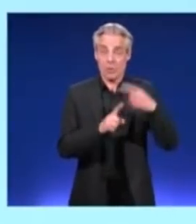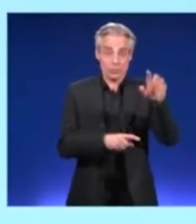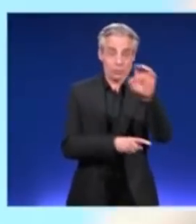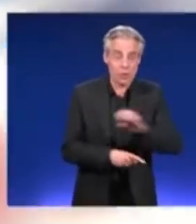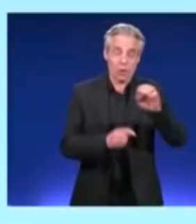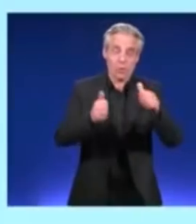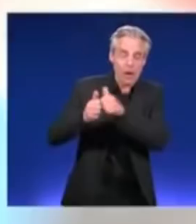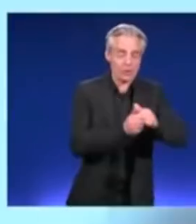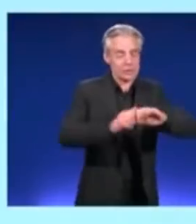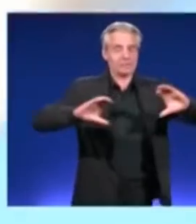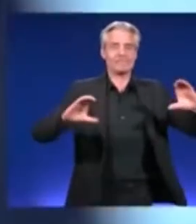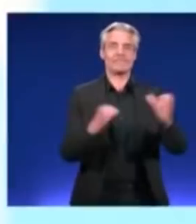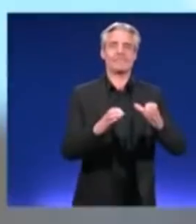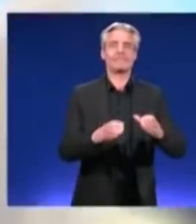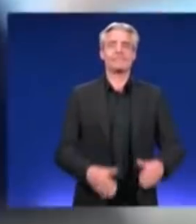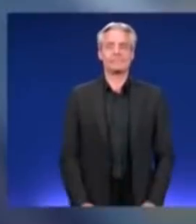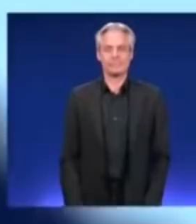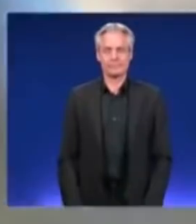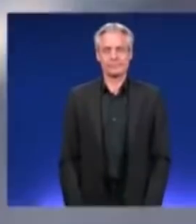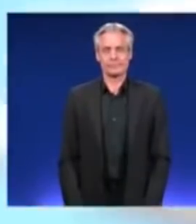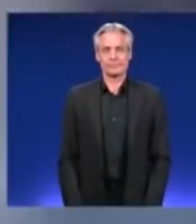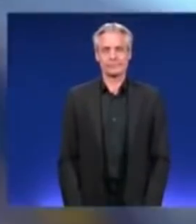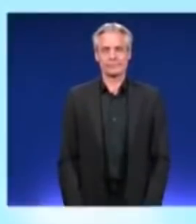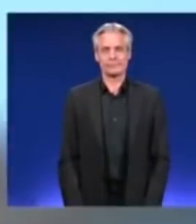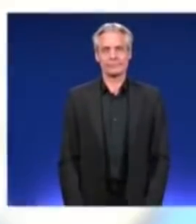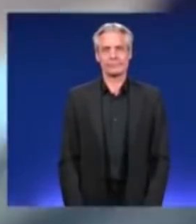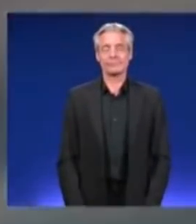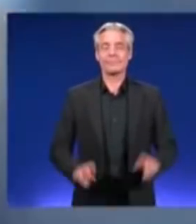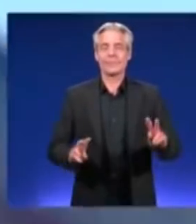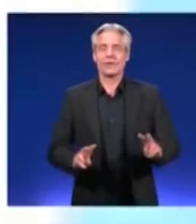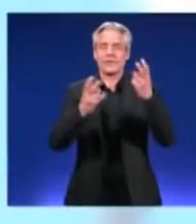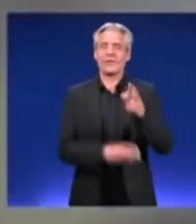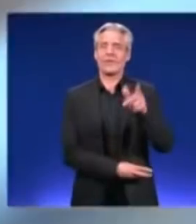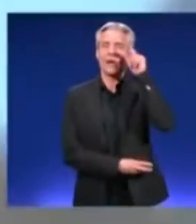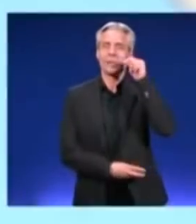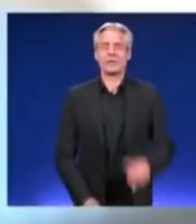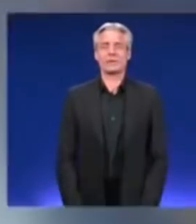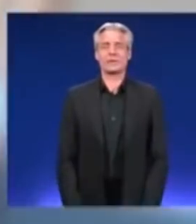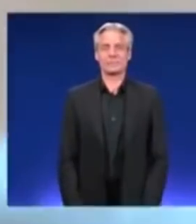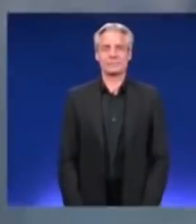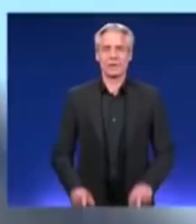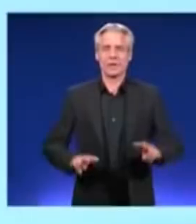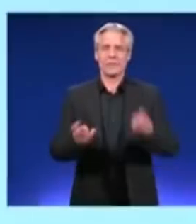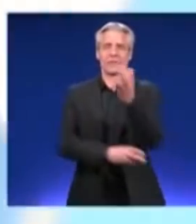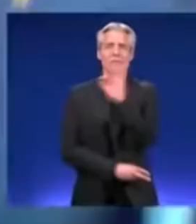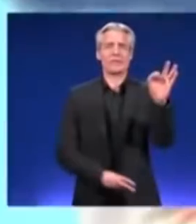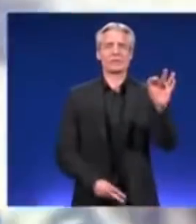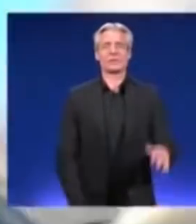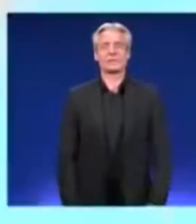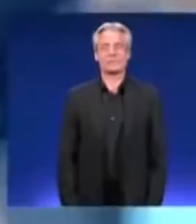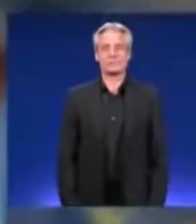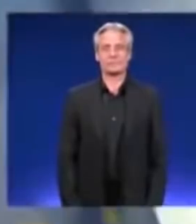l'Europe ensemble. Vive la République et vive la France!